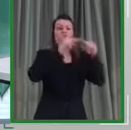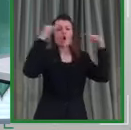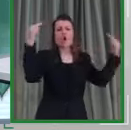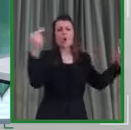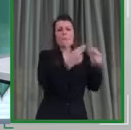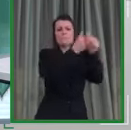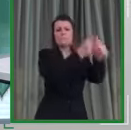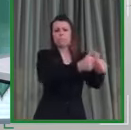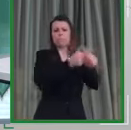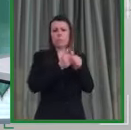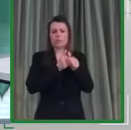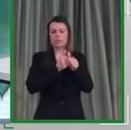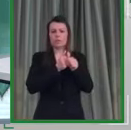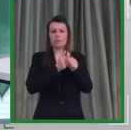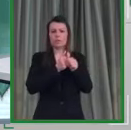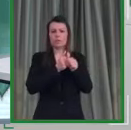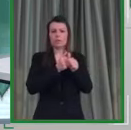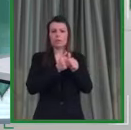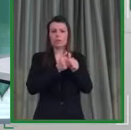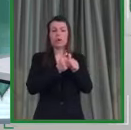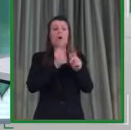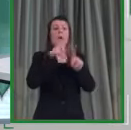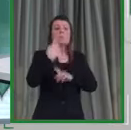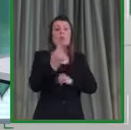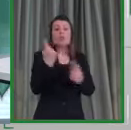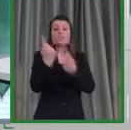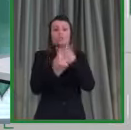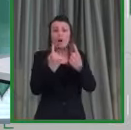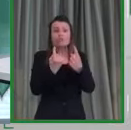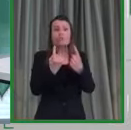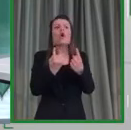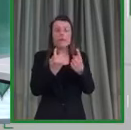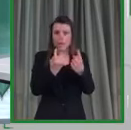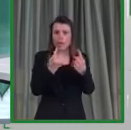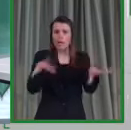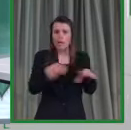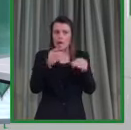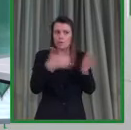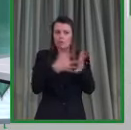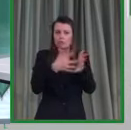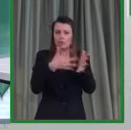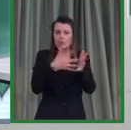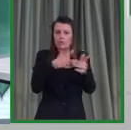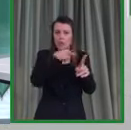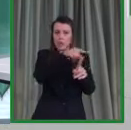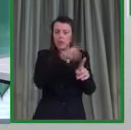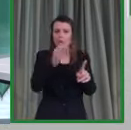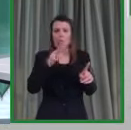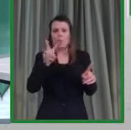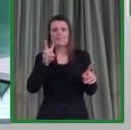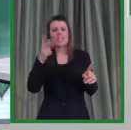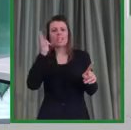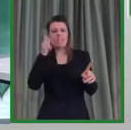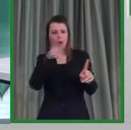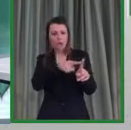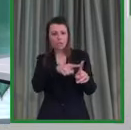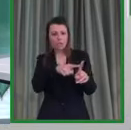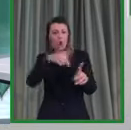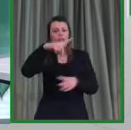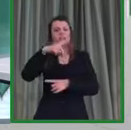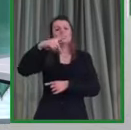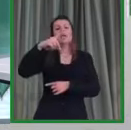anche dato le mascherine quando la situazione è diventata tale sono arrivate le indicazioni intorno al 20 marzo cioè il dpcm che ha